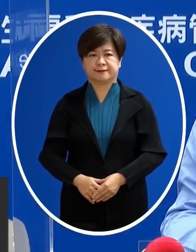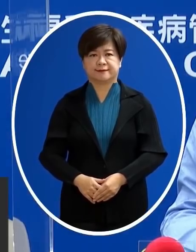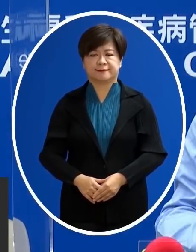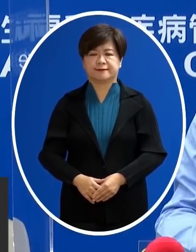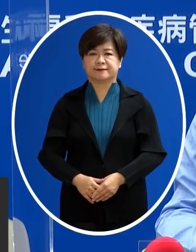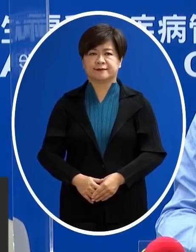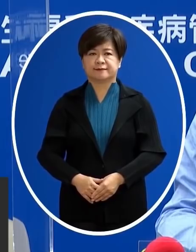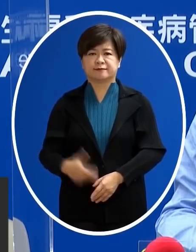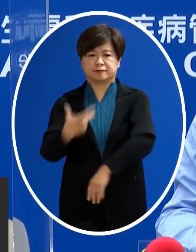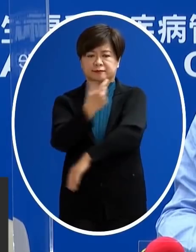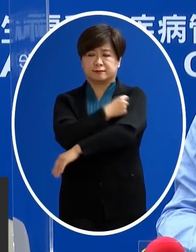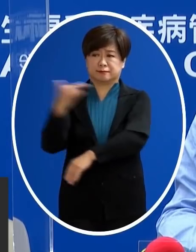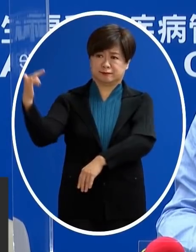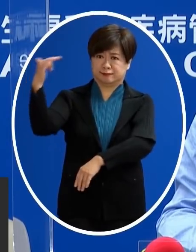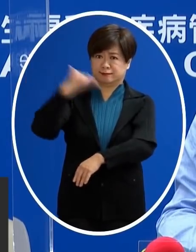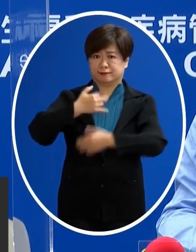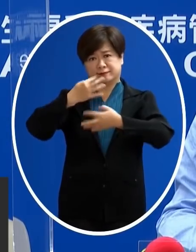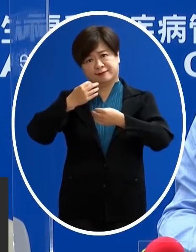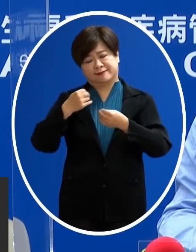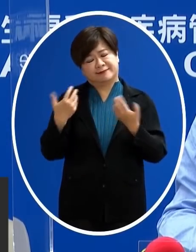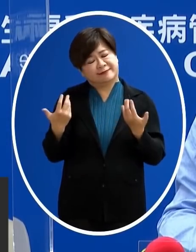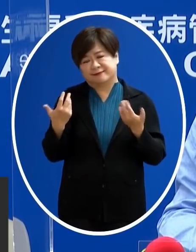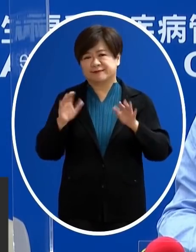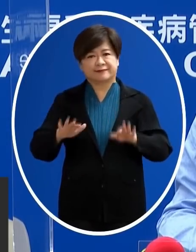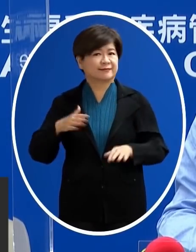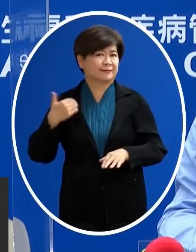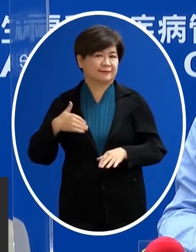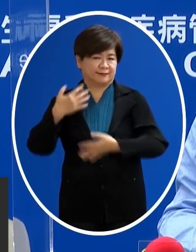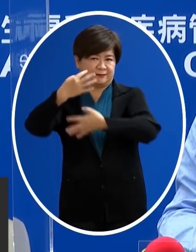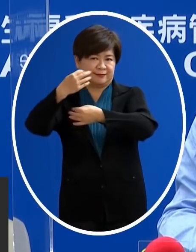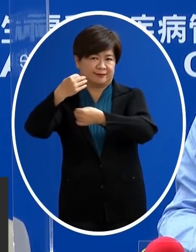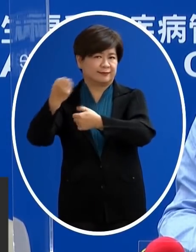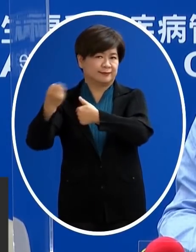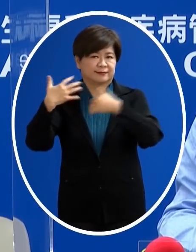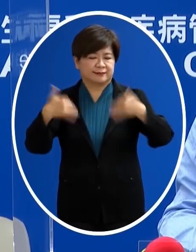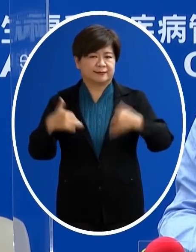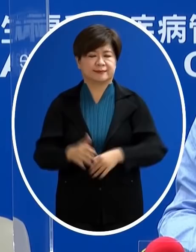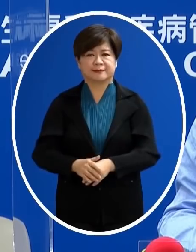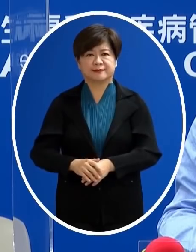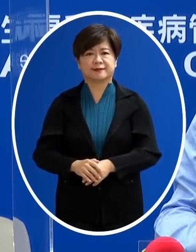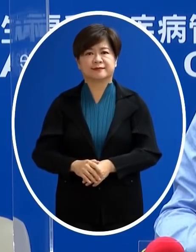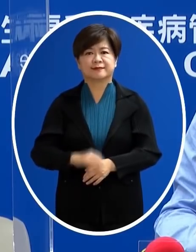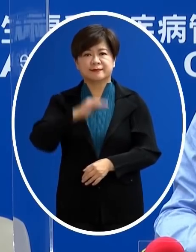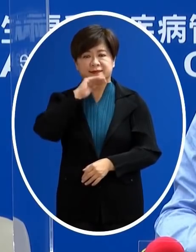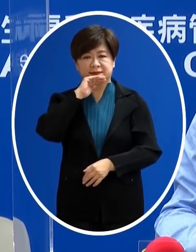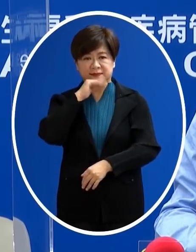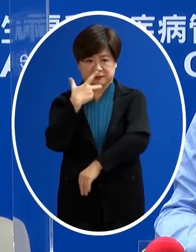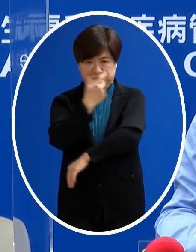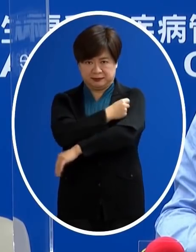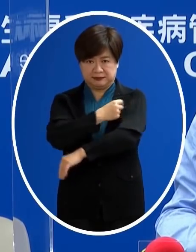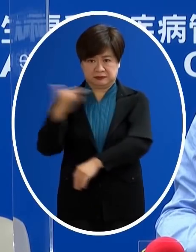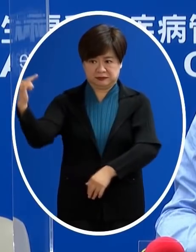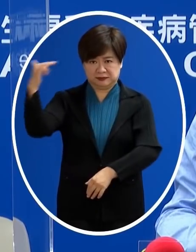到货的时间到现在哈，我们都还没有办法有一个哈确切的时间。好，那等到这个哈疫苗来的时候，我